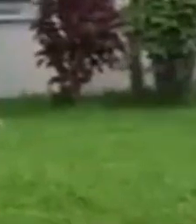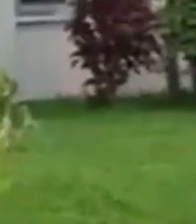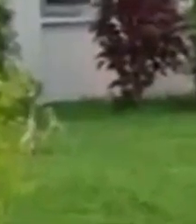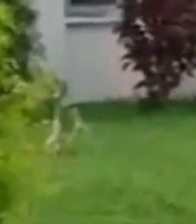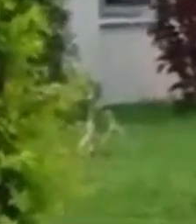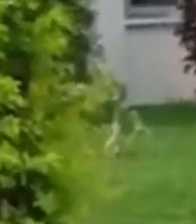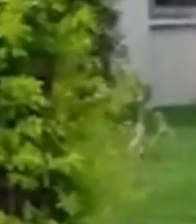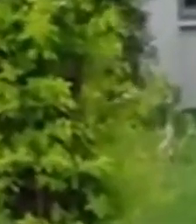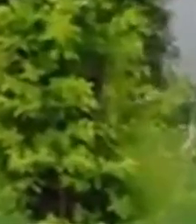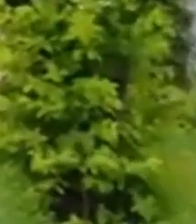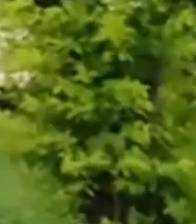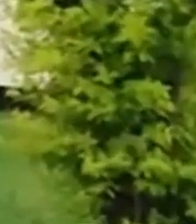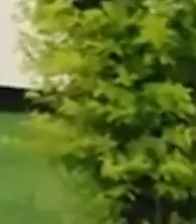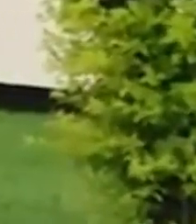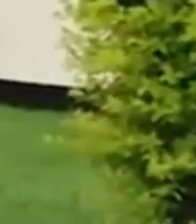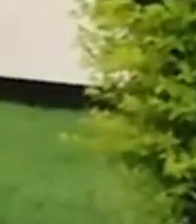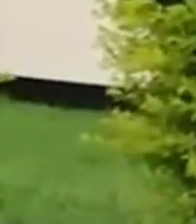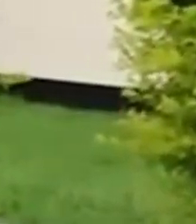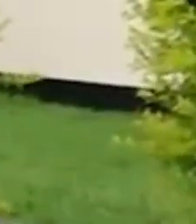0747-900-904 au